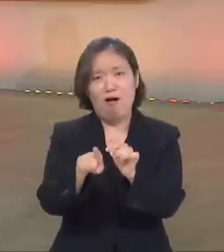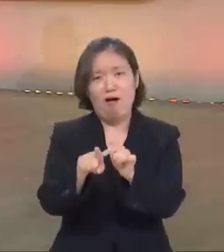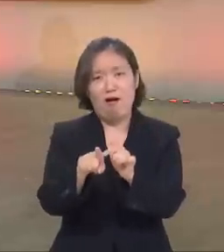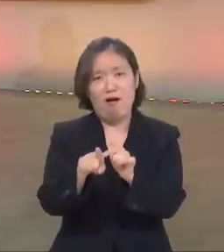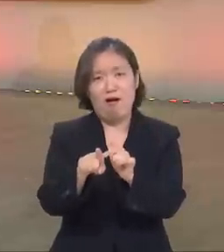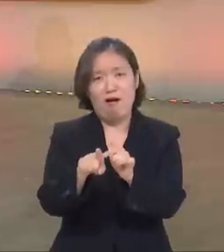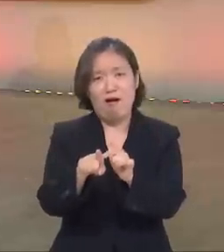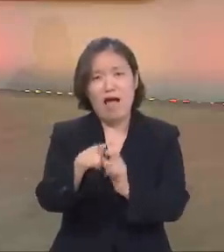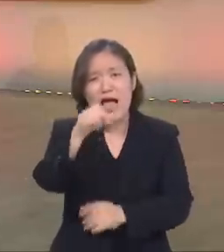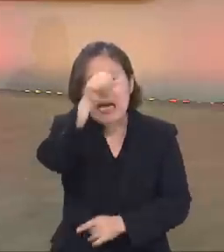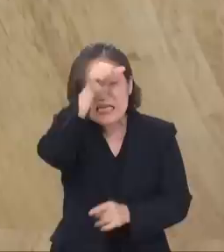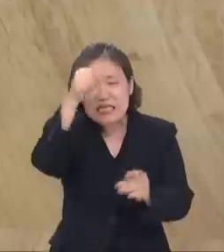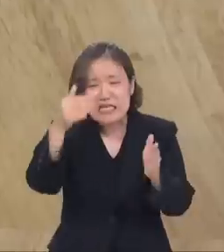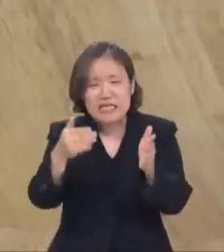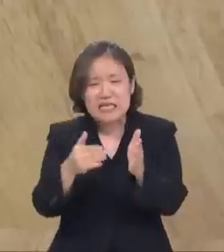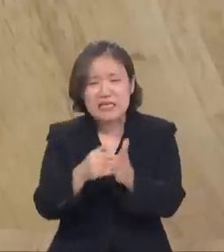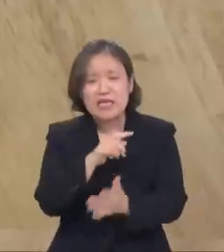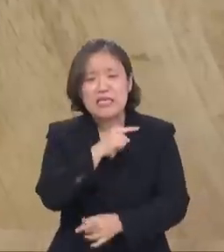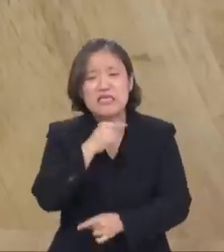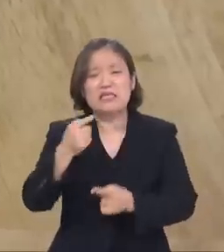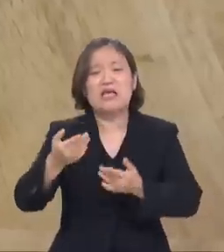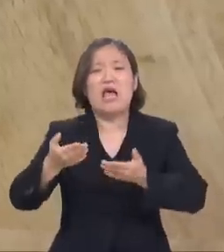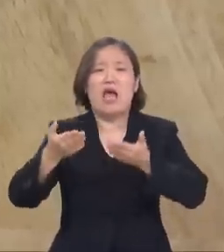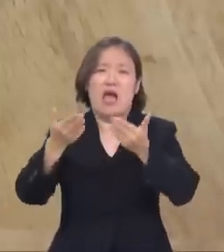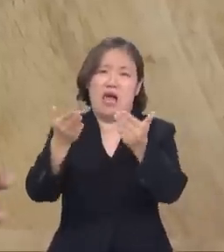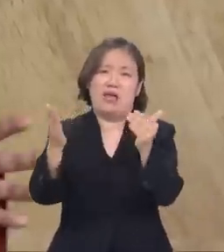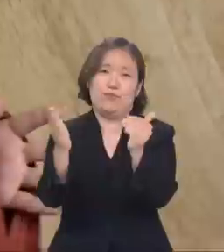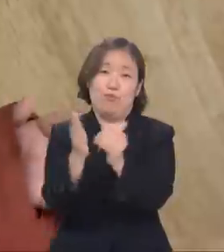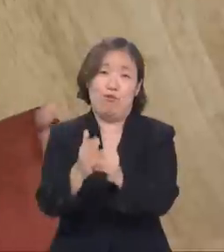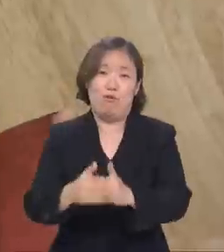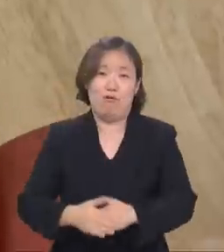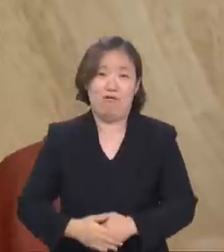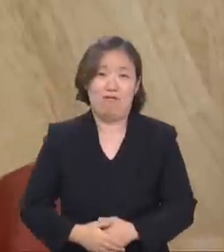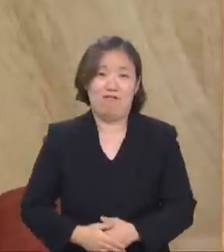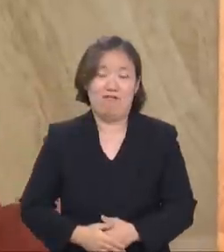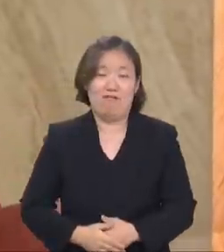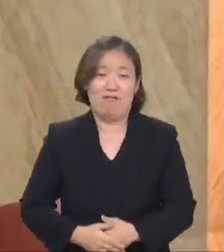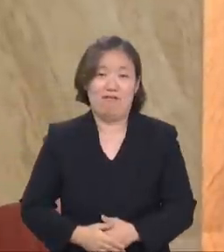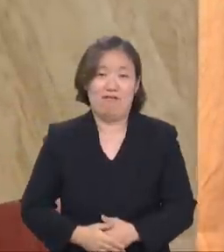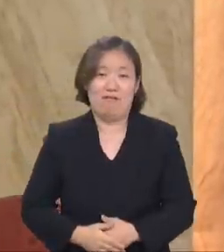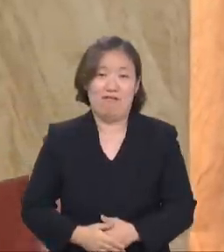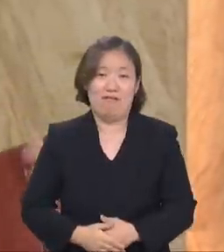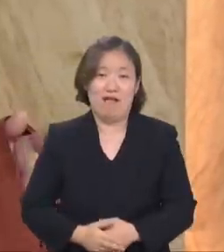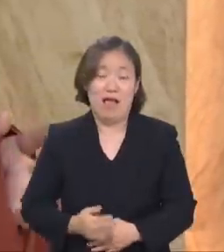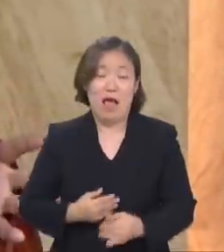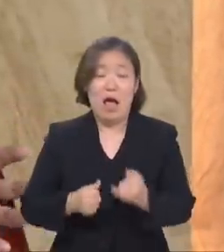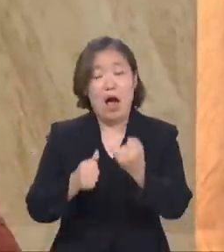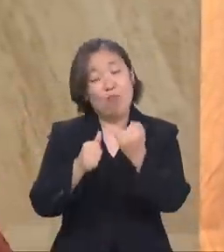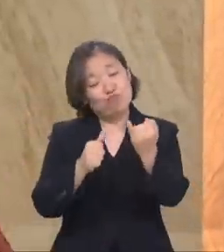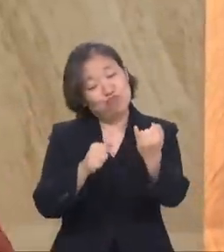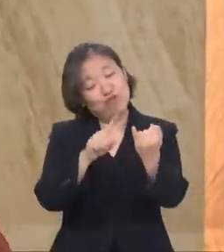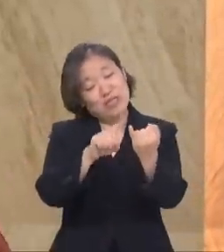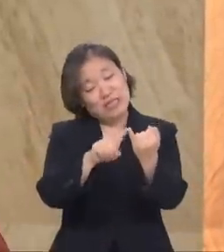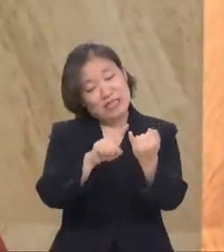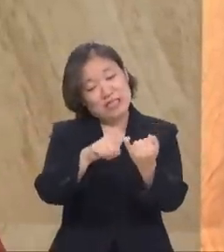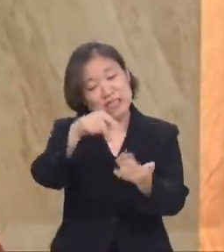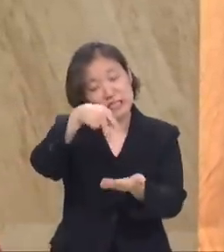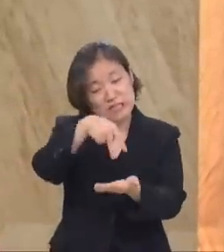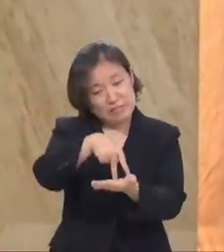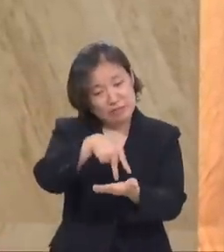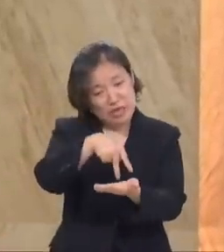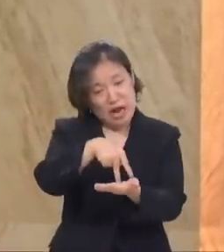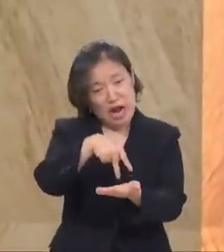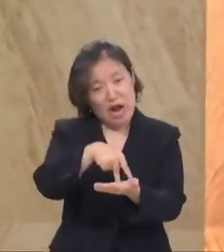바치셨다고 합니다 그렇게 한 사람의 부인으로서 한 사람의 아내로서